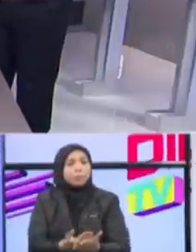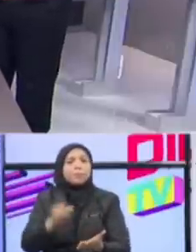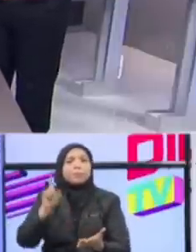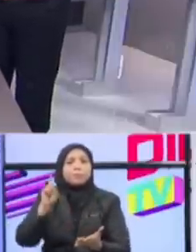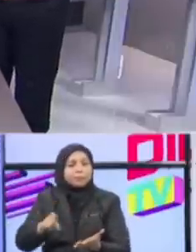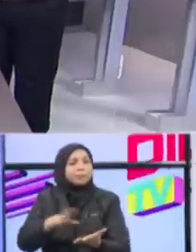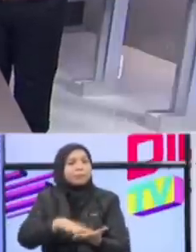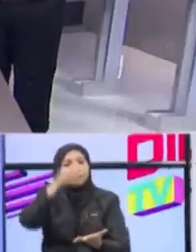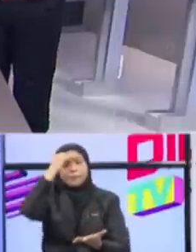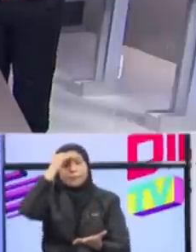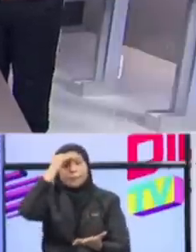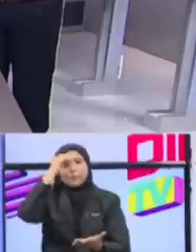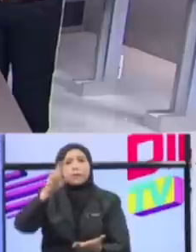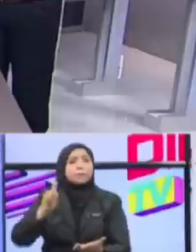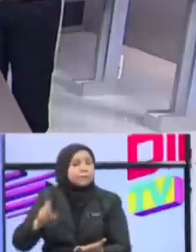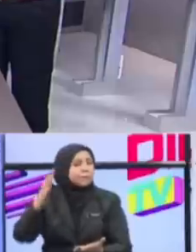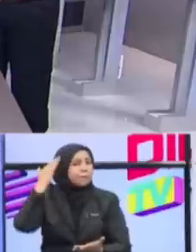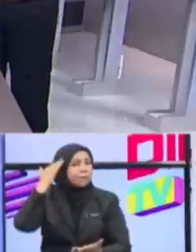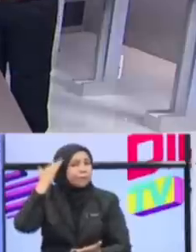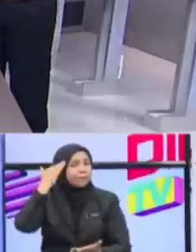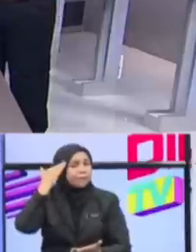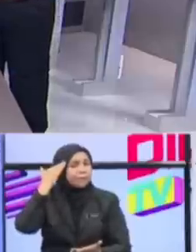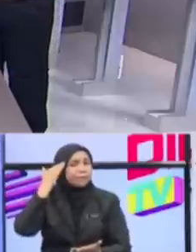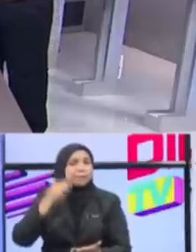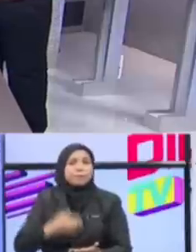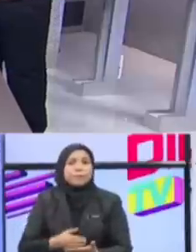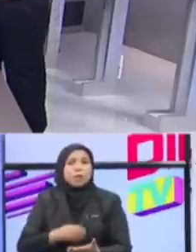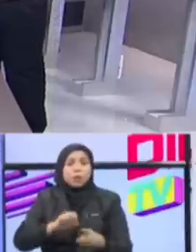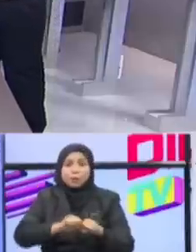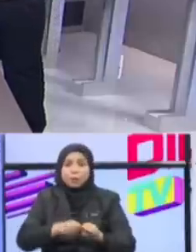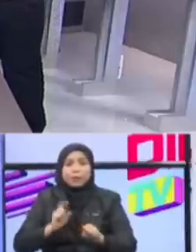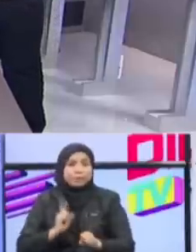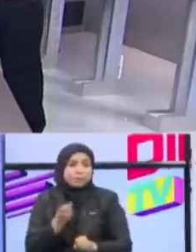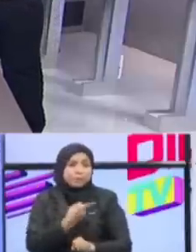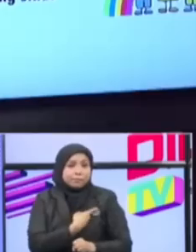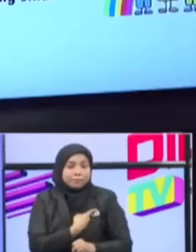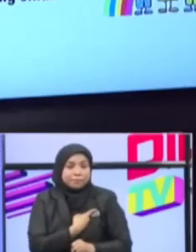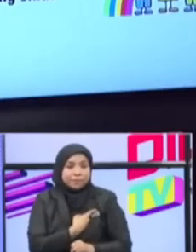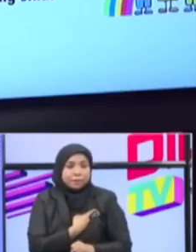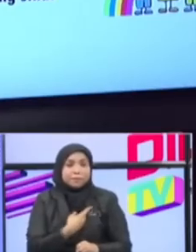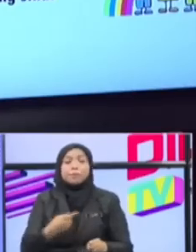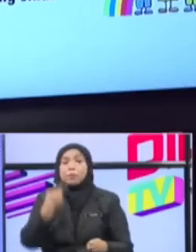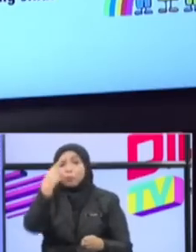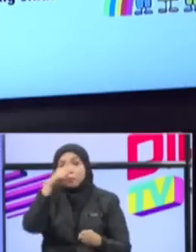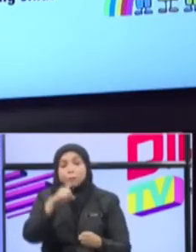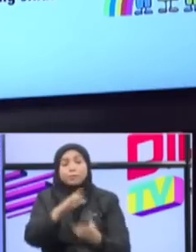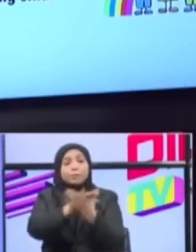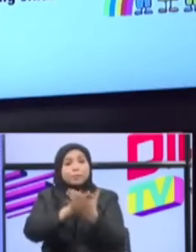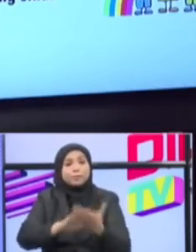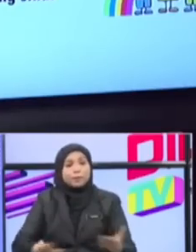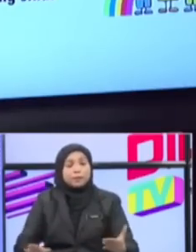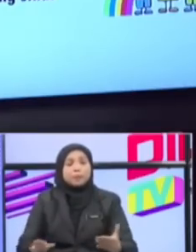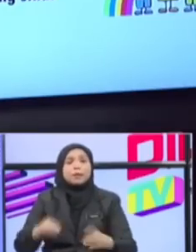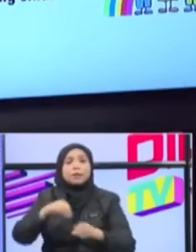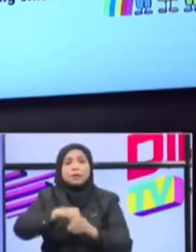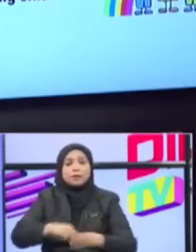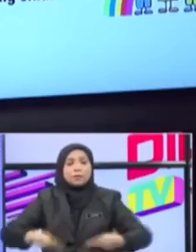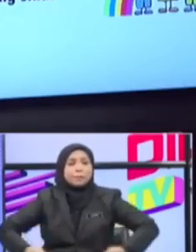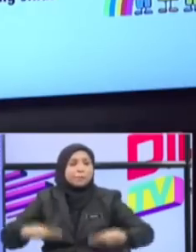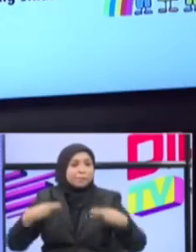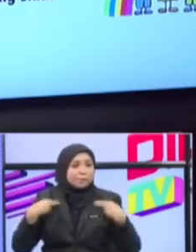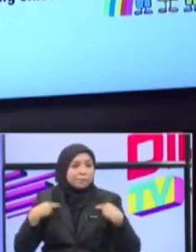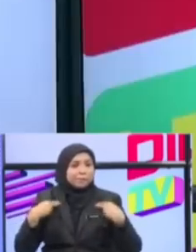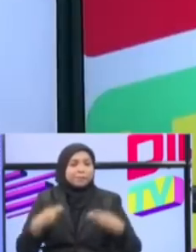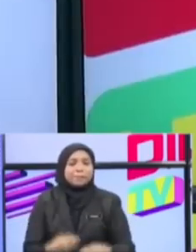perlu tahu dan perlu hayati supaya kita boleh gunakan untuk keselamatan kita dalam kehidupan itu yang penting